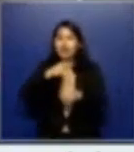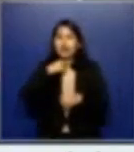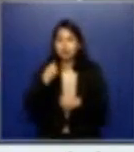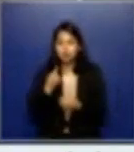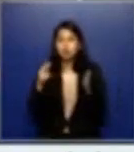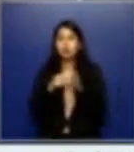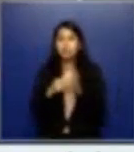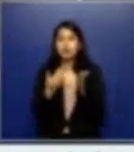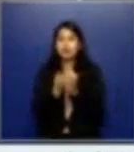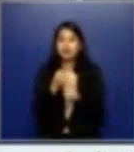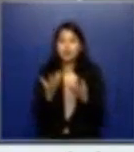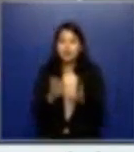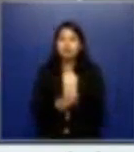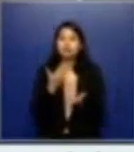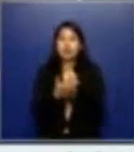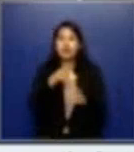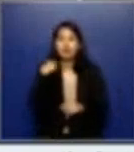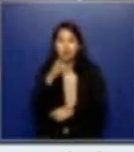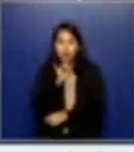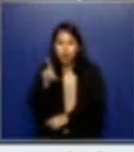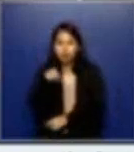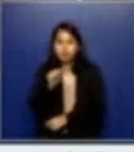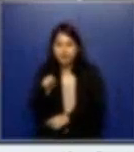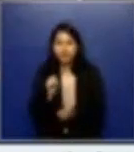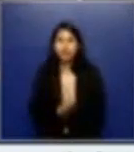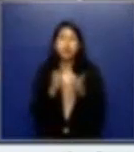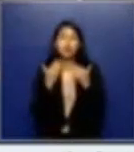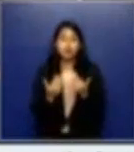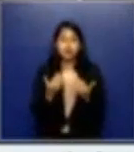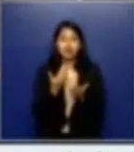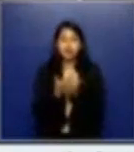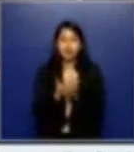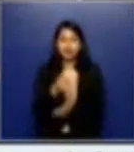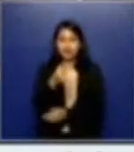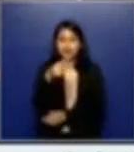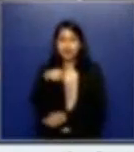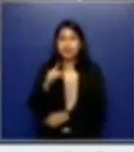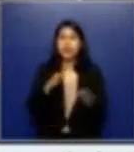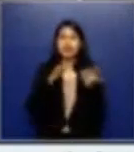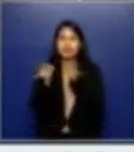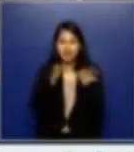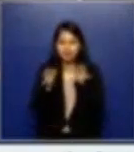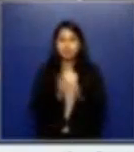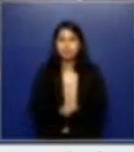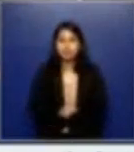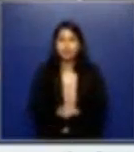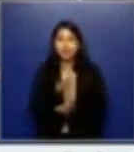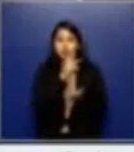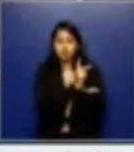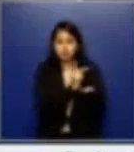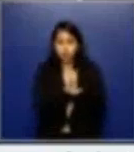านต่อทรัพย์สิน 100% เลยเพราะนั้นวันนี้หนี้ต่อ GDP มันอธิบายกันอย่างนี้ท่านกู้ม